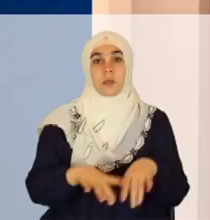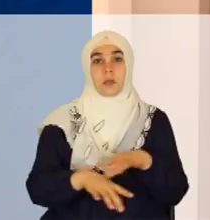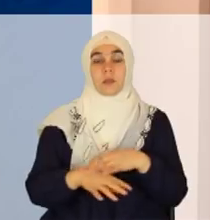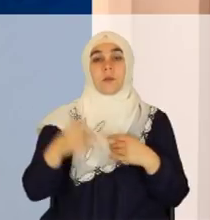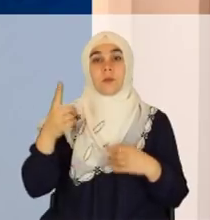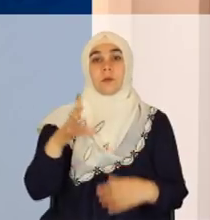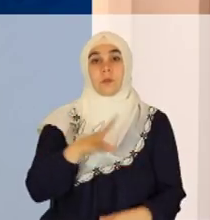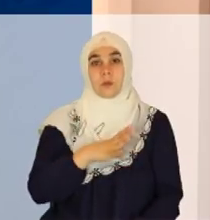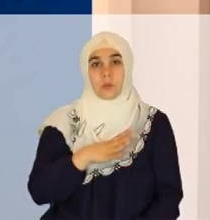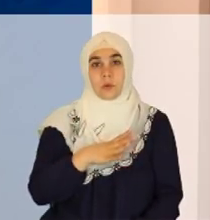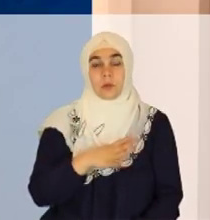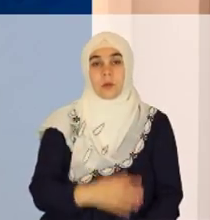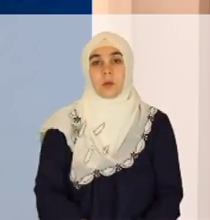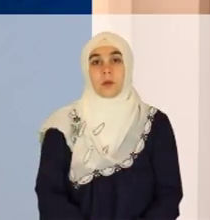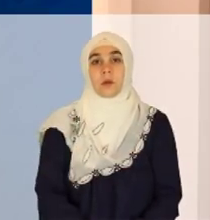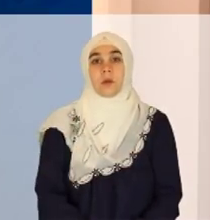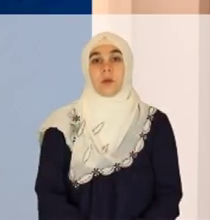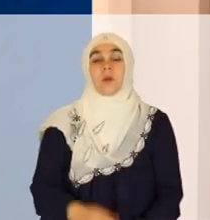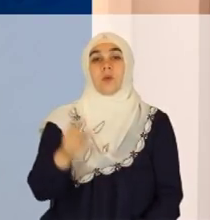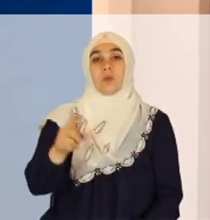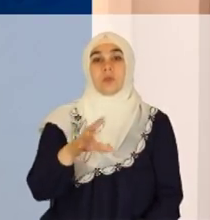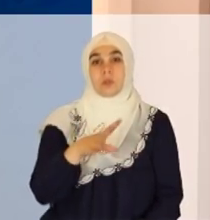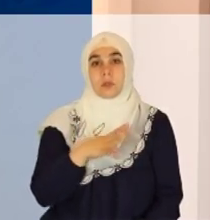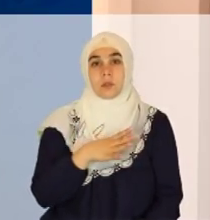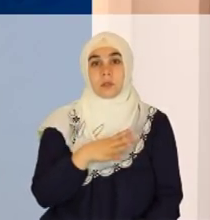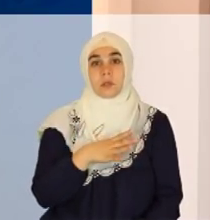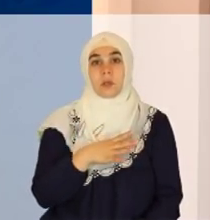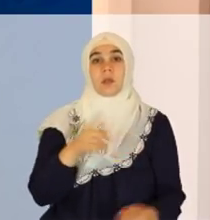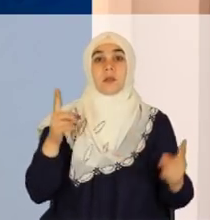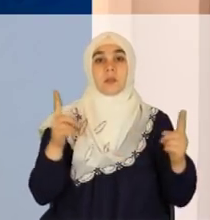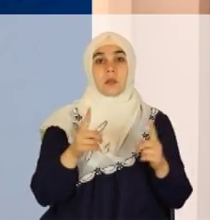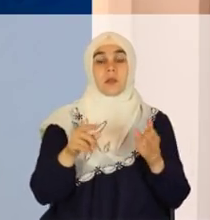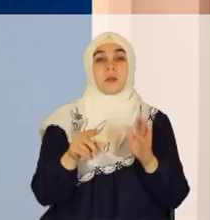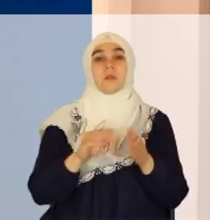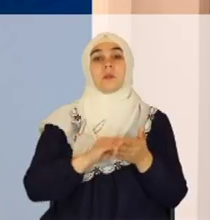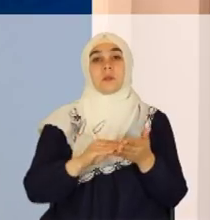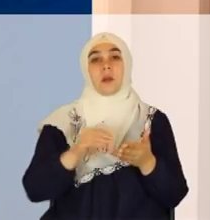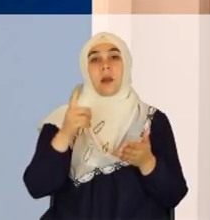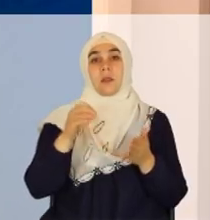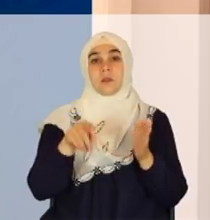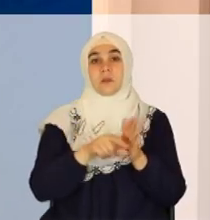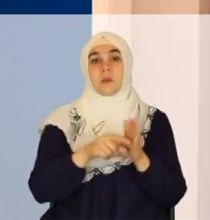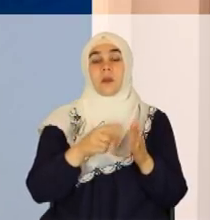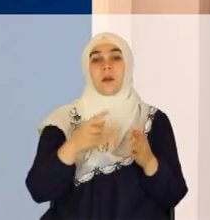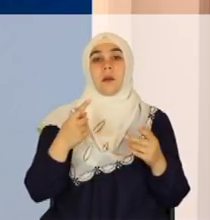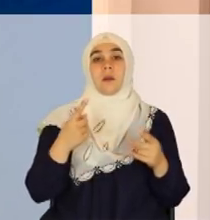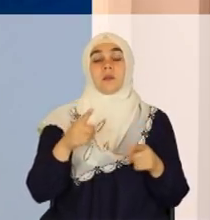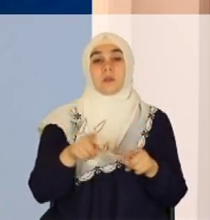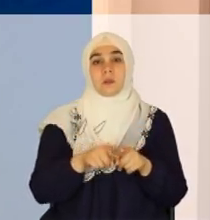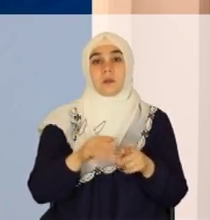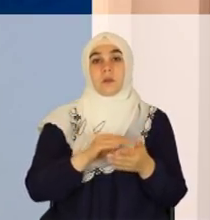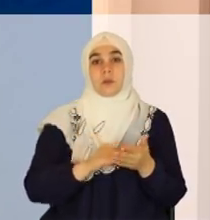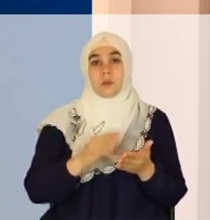bir banda bo'lganlar. U kishini qissalari shu hadisi sharifda sahih